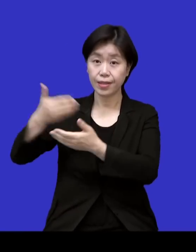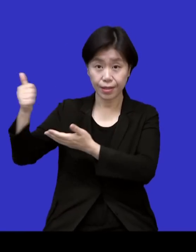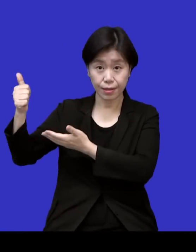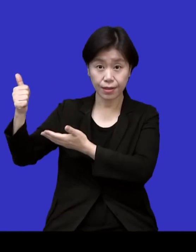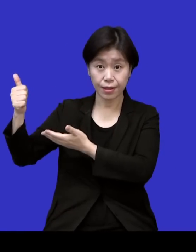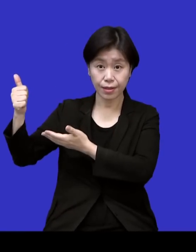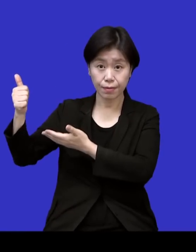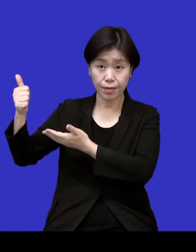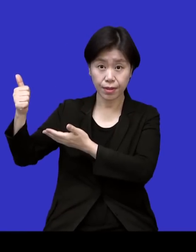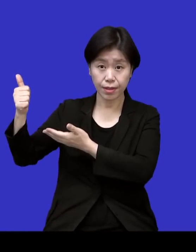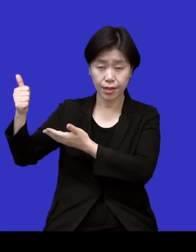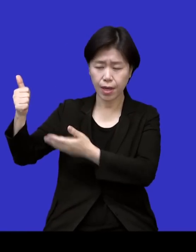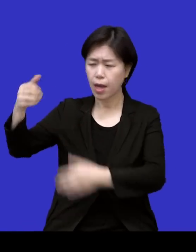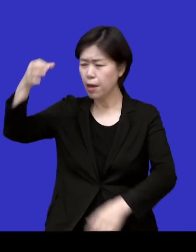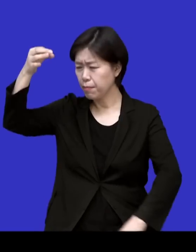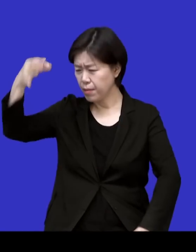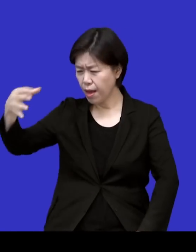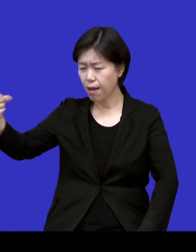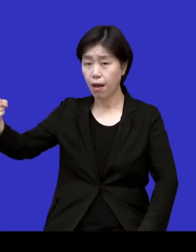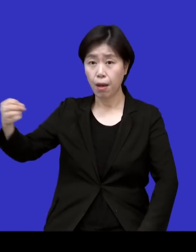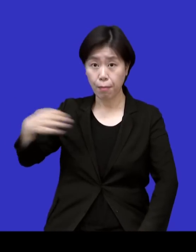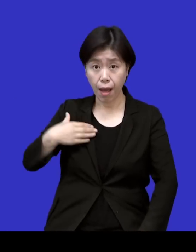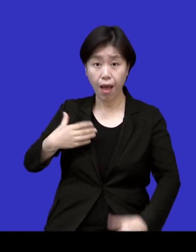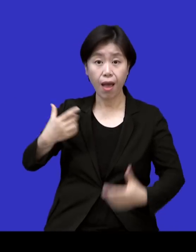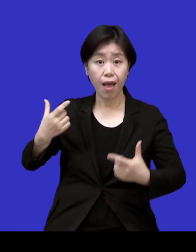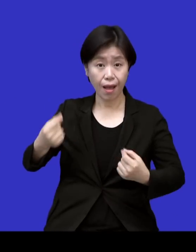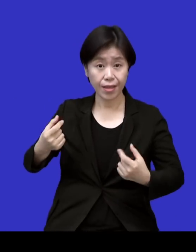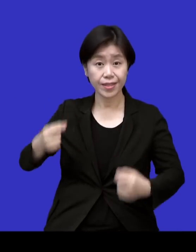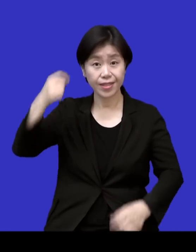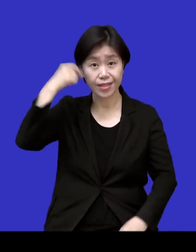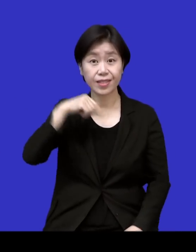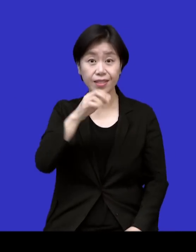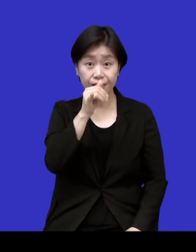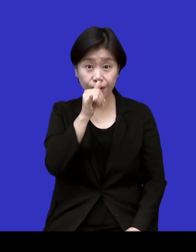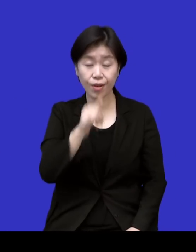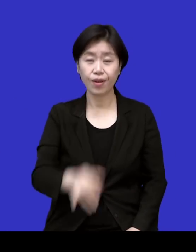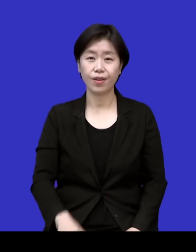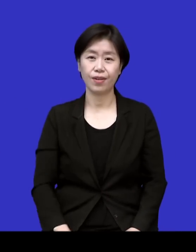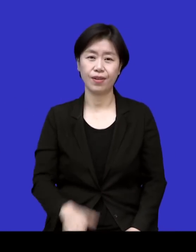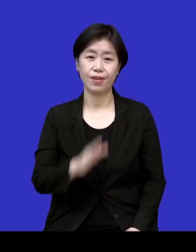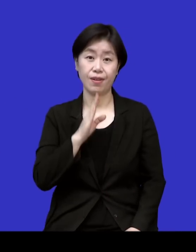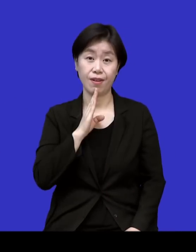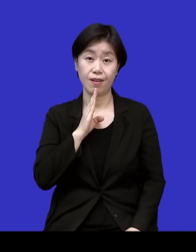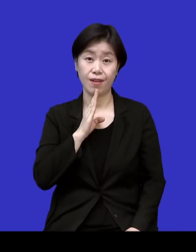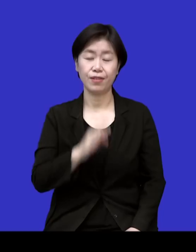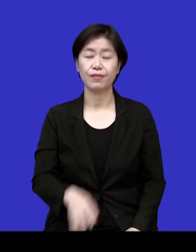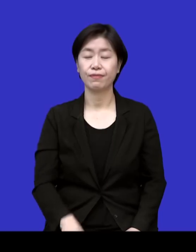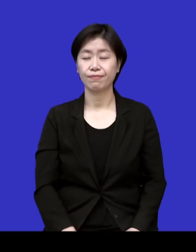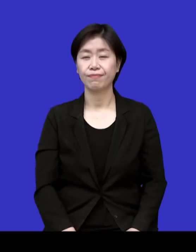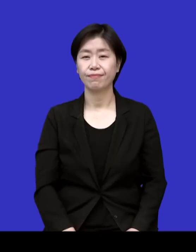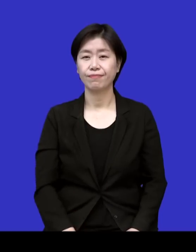하나님이 미안해하는 그 마음이었다는 그 일맥상통한 마음을 알게 하시는 게 참 하나님이